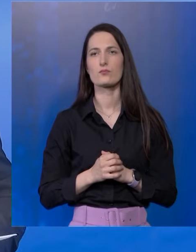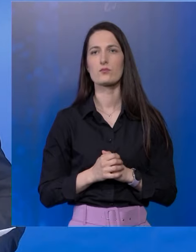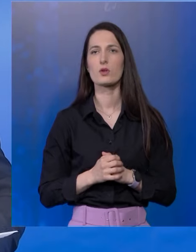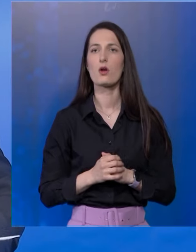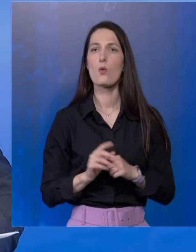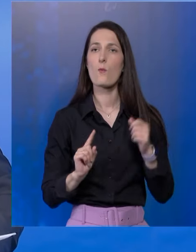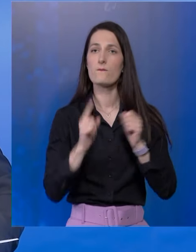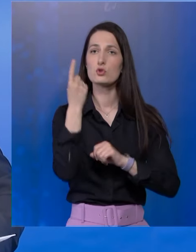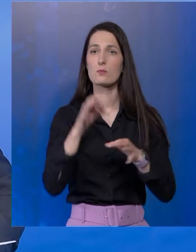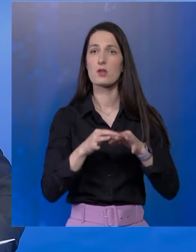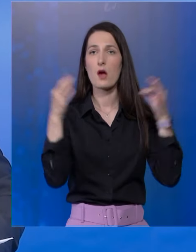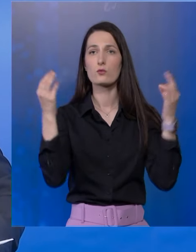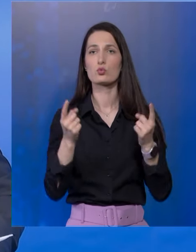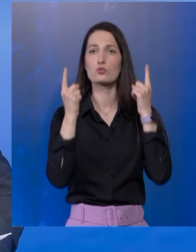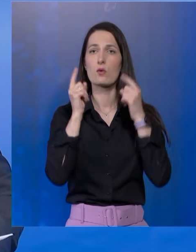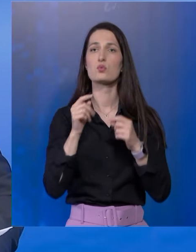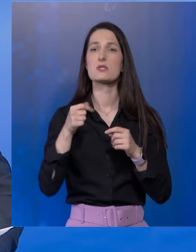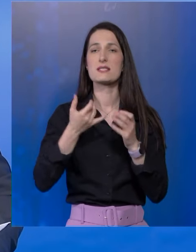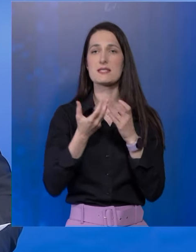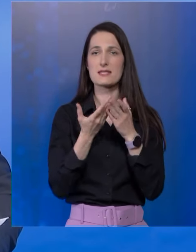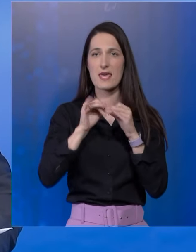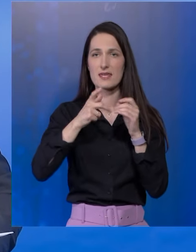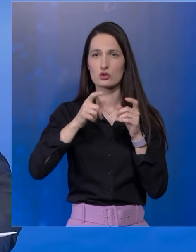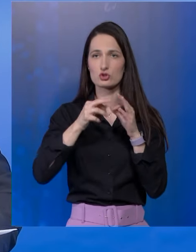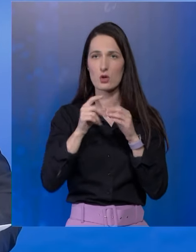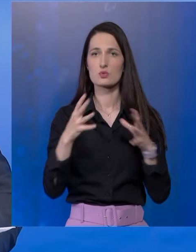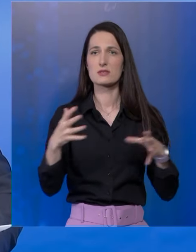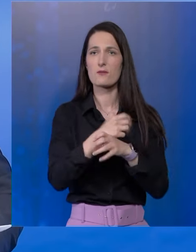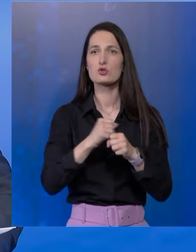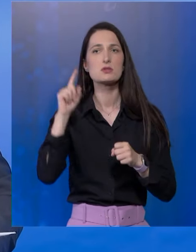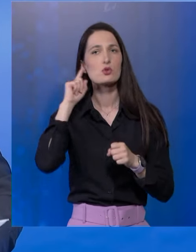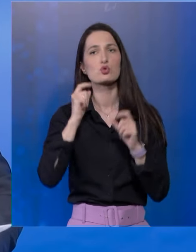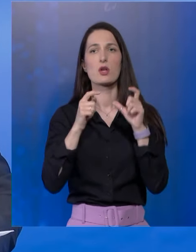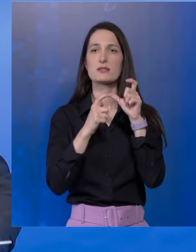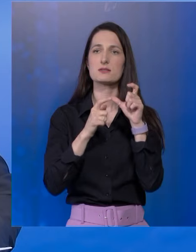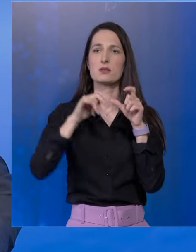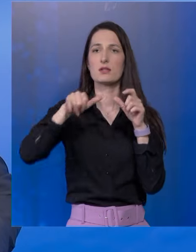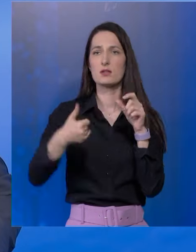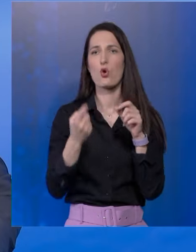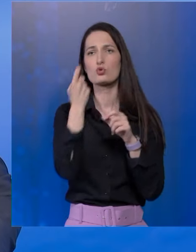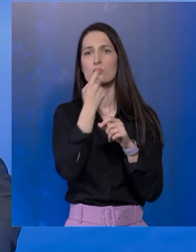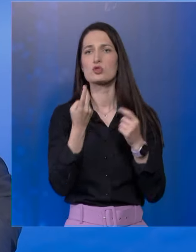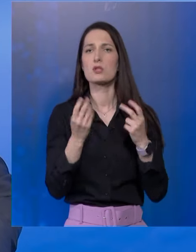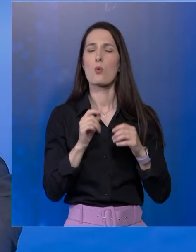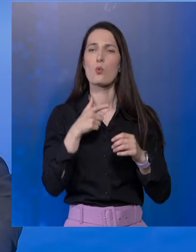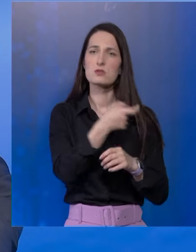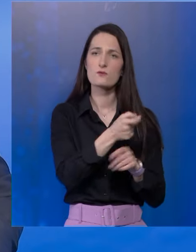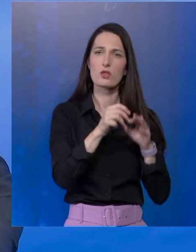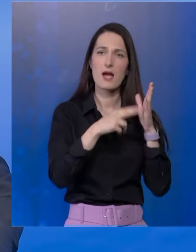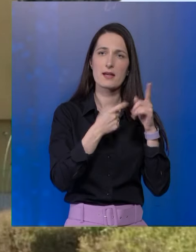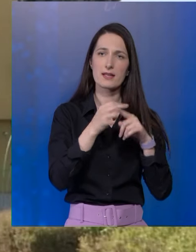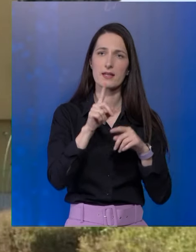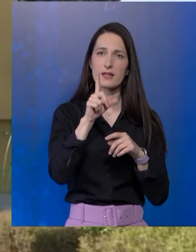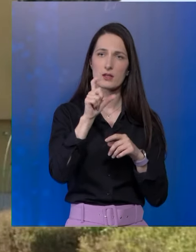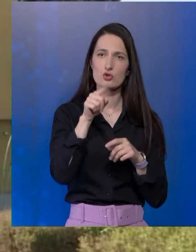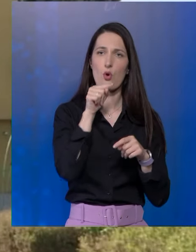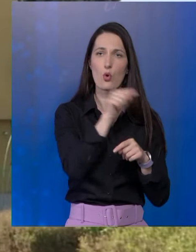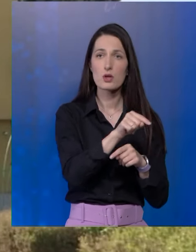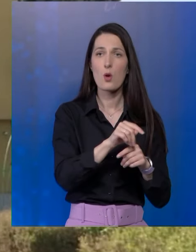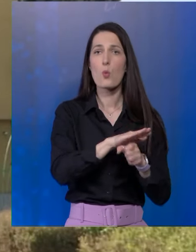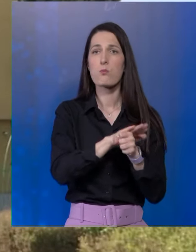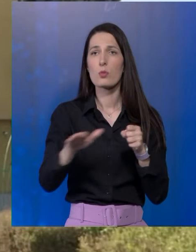U Višem javnom tužilaštvu u Zaječaru završeno je saslušanje S.J. osumnjičenog za ubistvo Danke Ilić. On je u